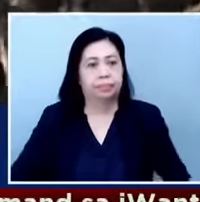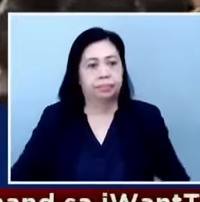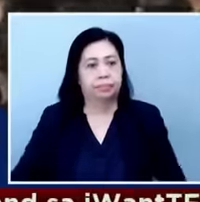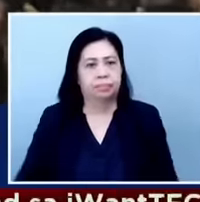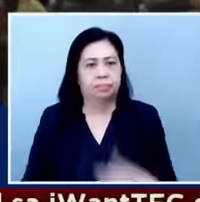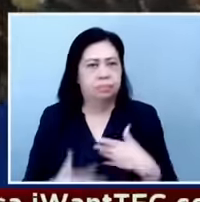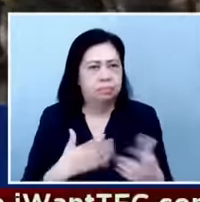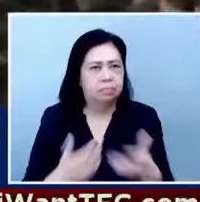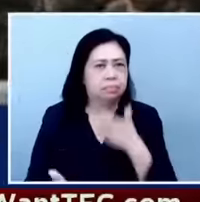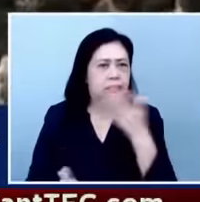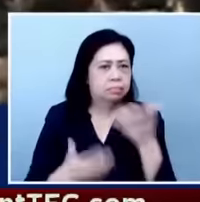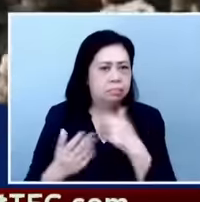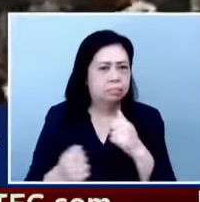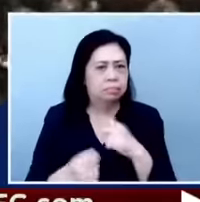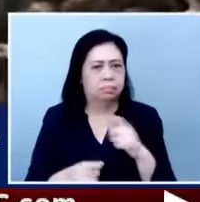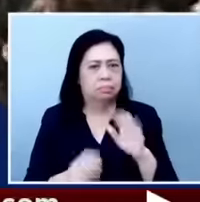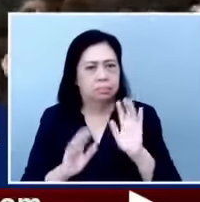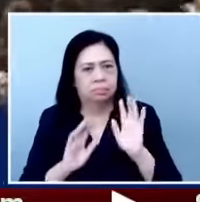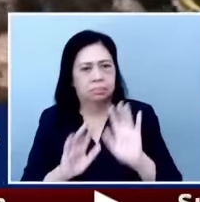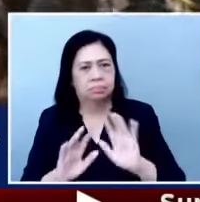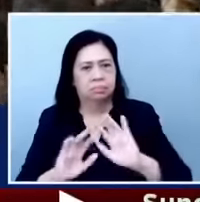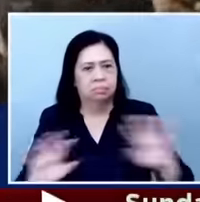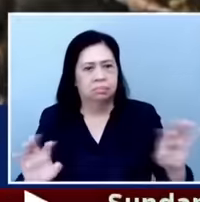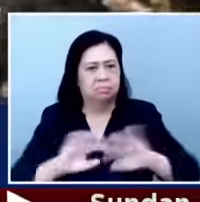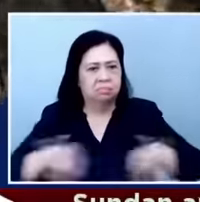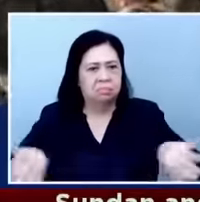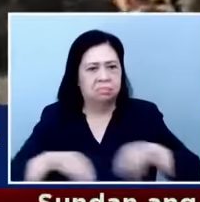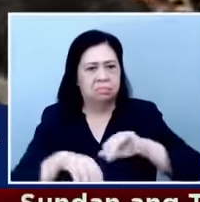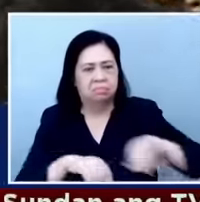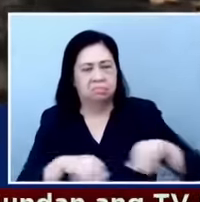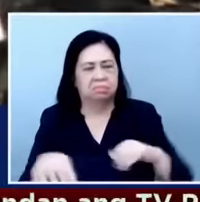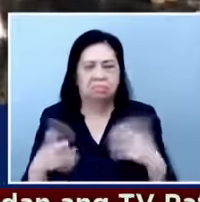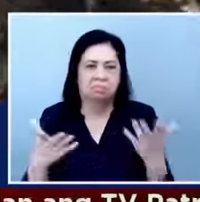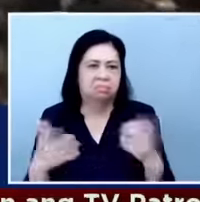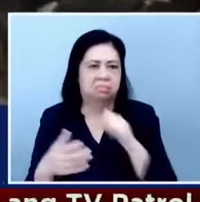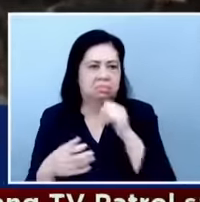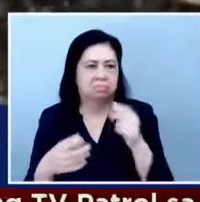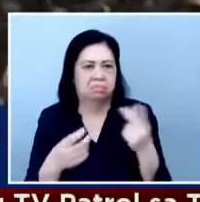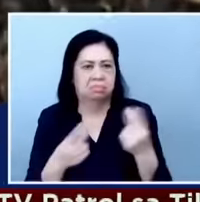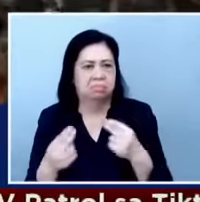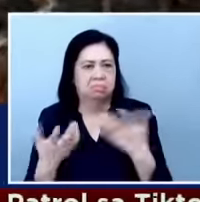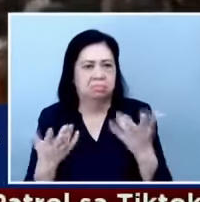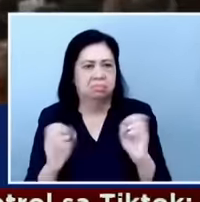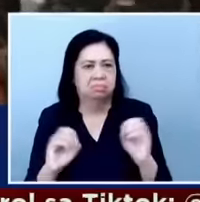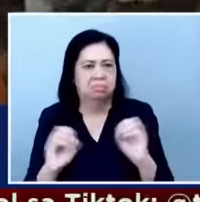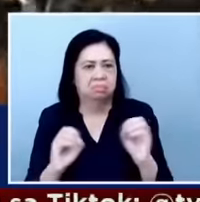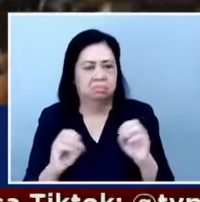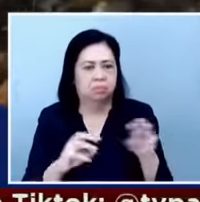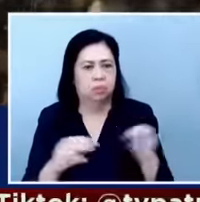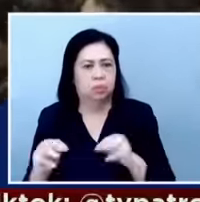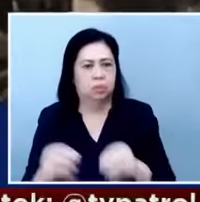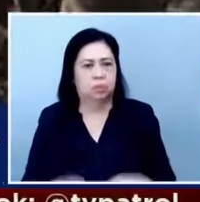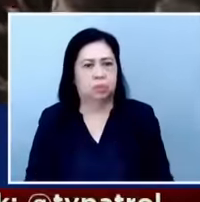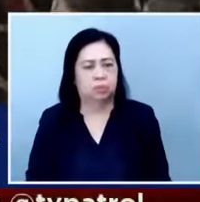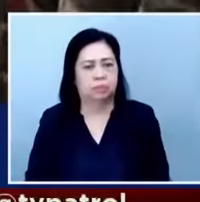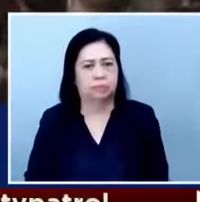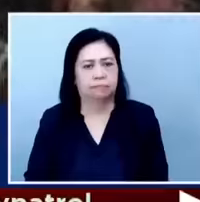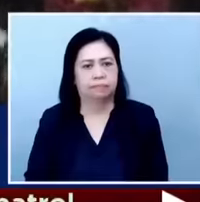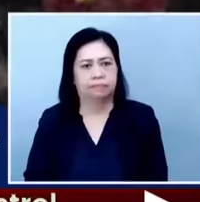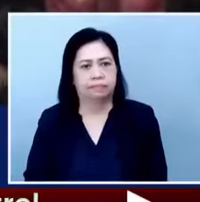ng salya, ay hindi po gumagalaw ang andas. Ito.